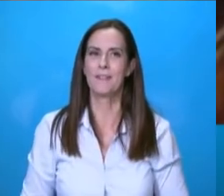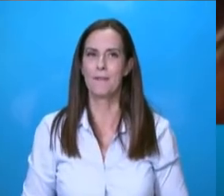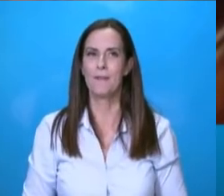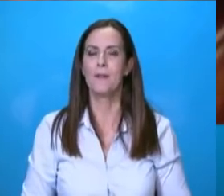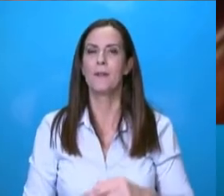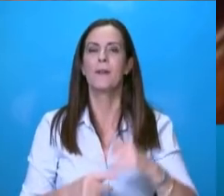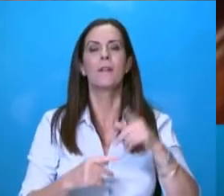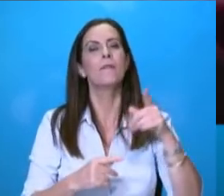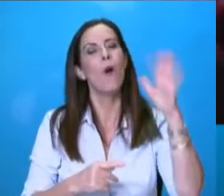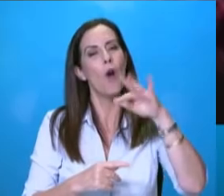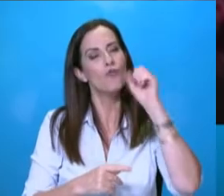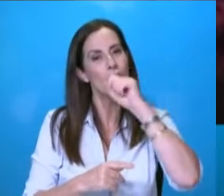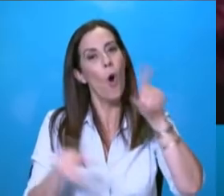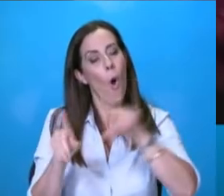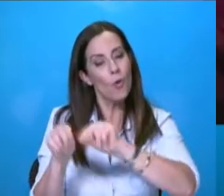פרויקט עבודה עברית.